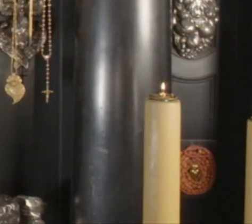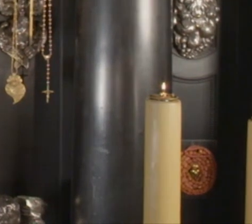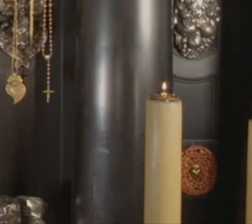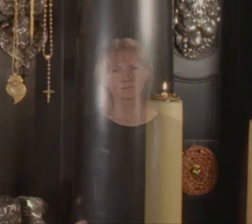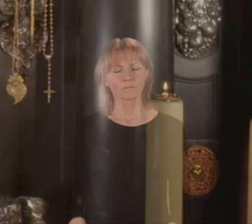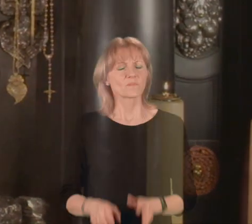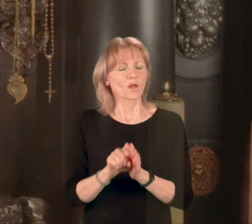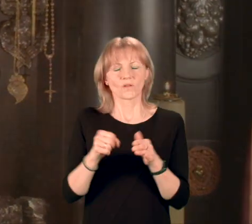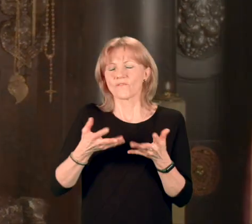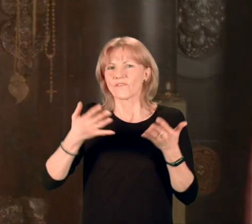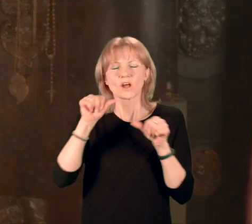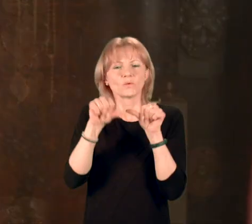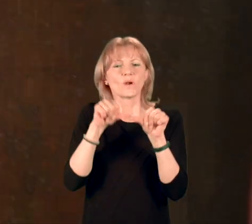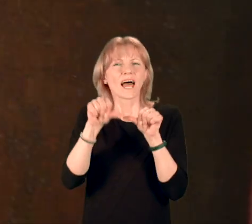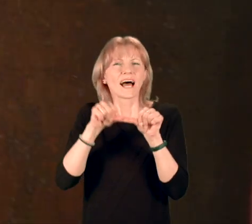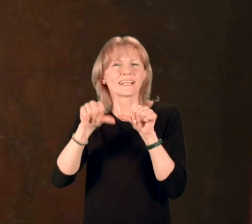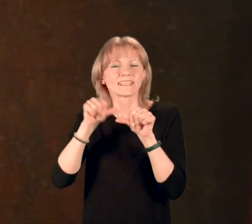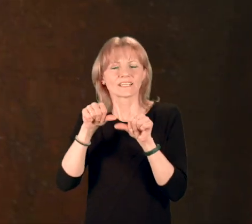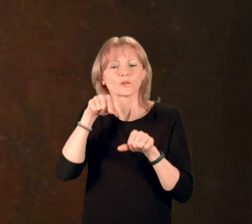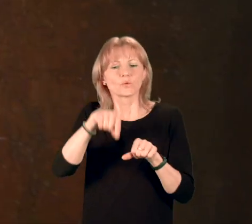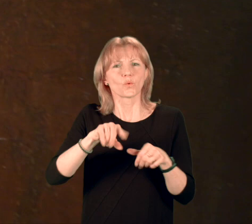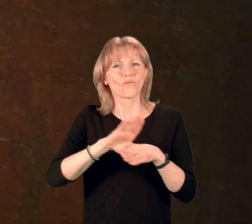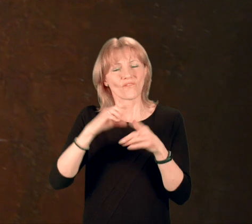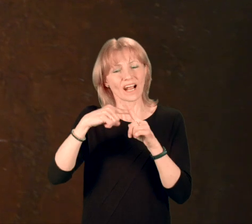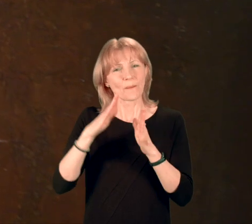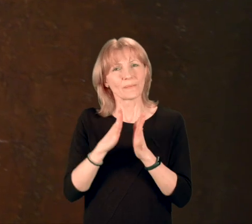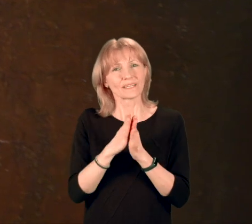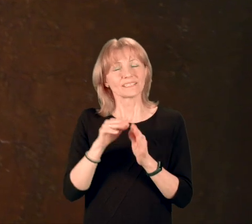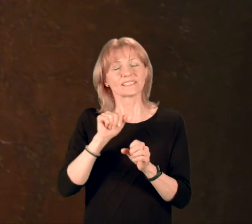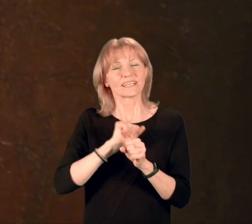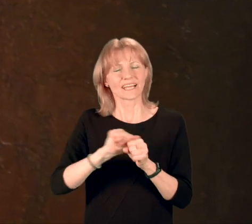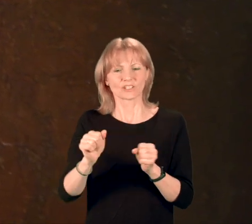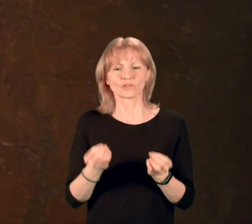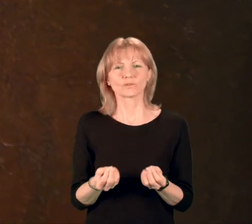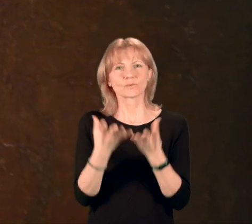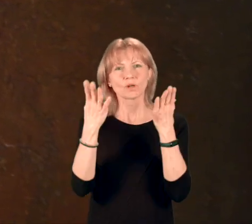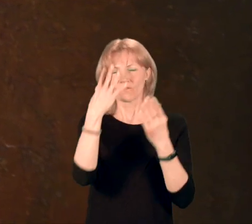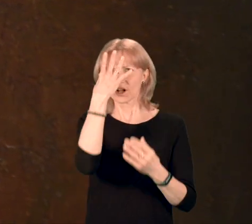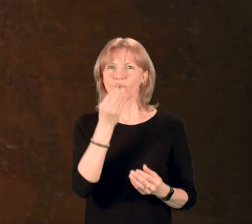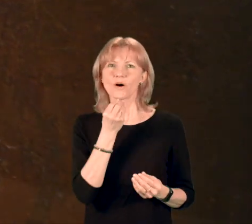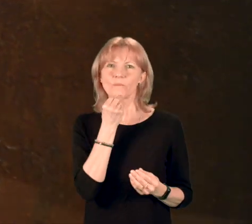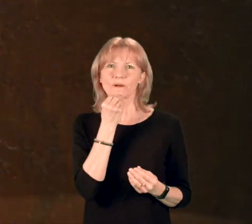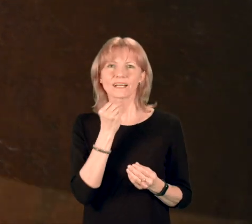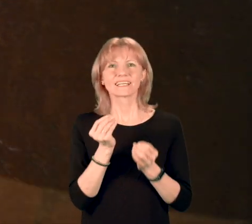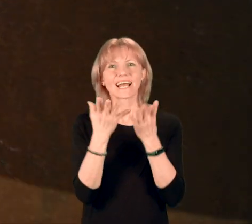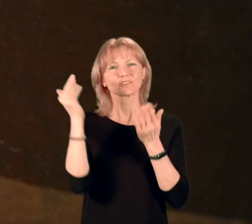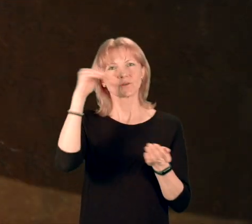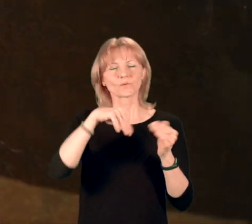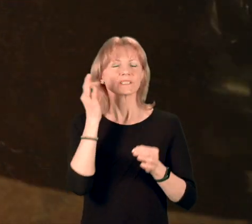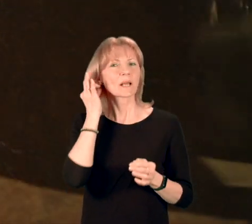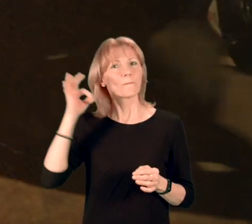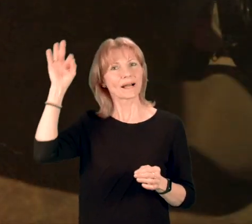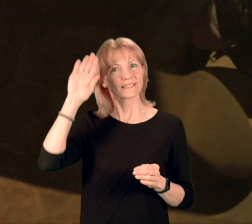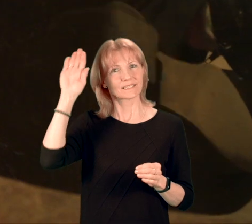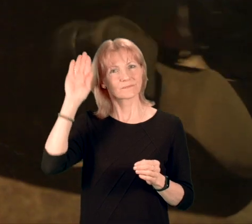Od stuleci umieszczony jest w niej i otoczony szczególnym kultem cudowny obraz Jasnogórskiej Pani. To tutaj